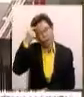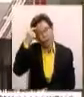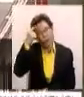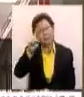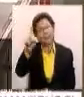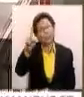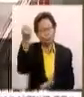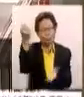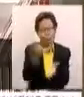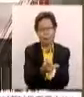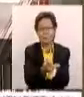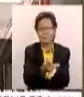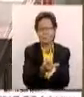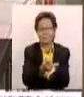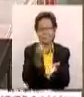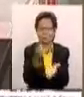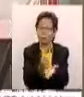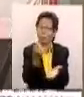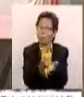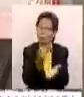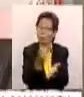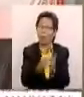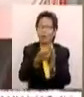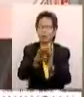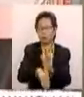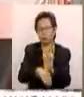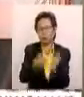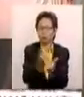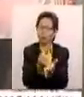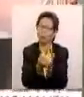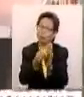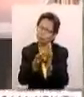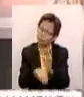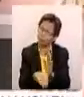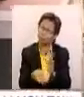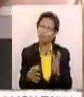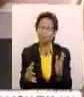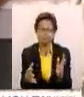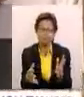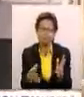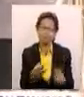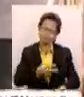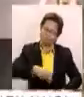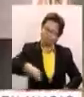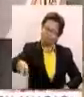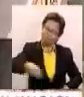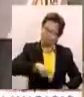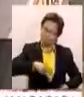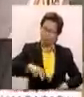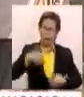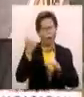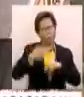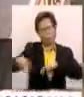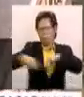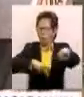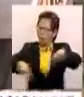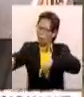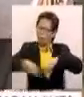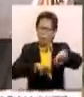pas yang murah tetapi perjalanan tanpa had